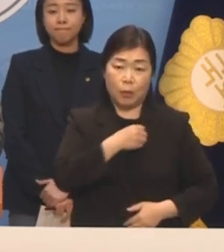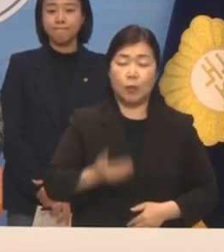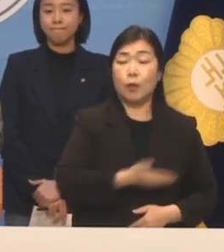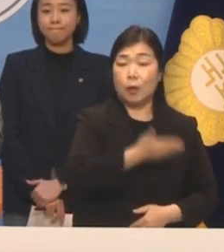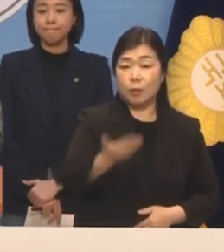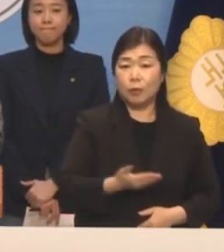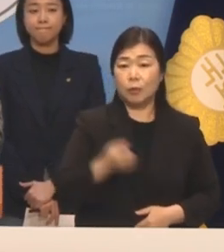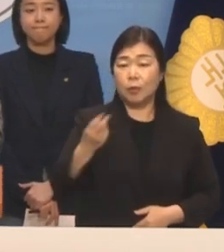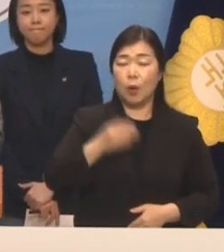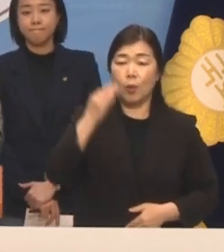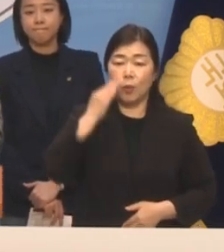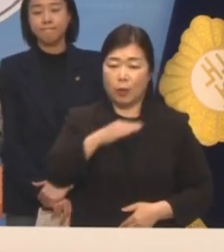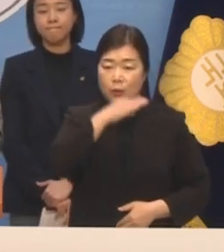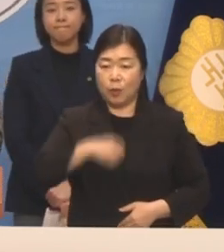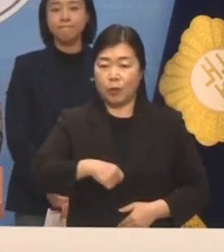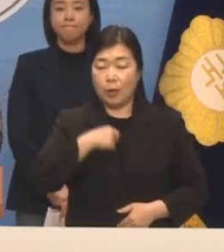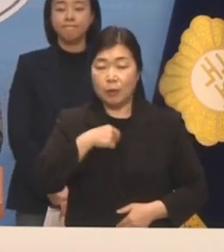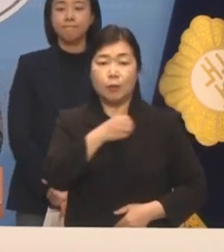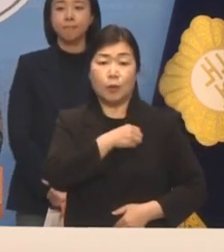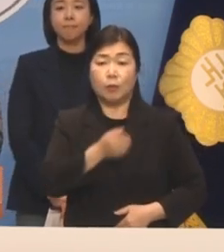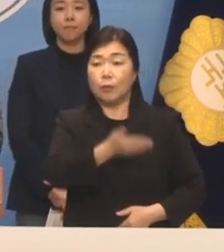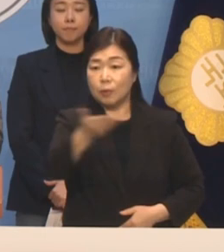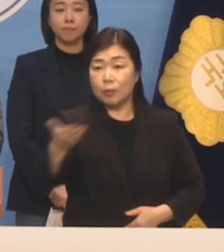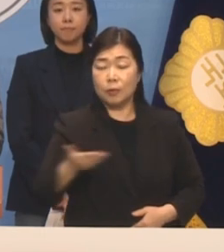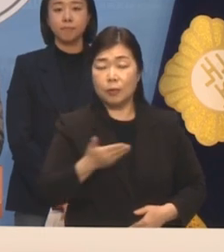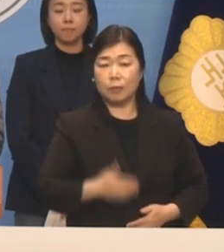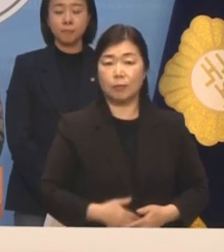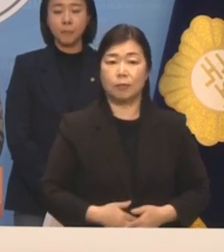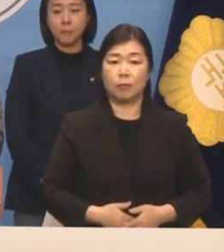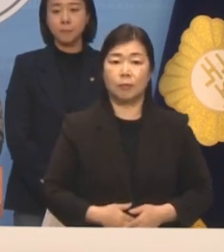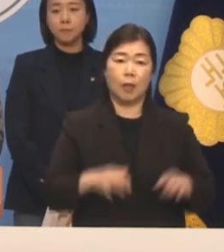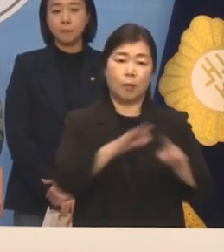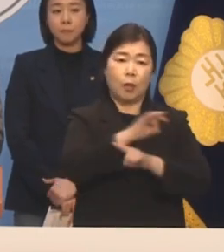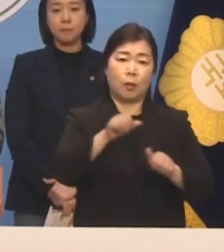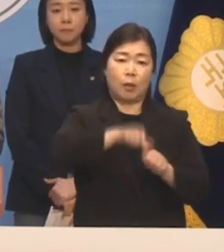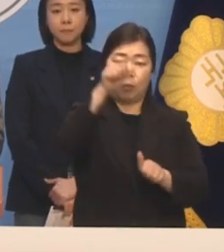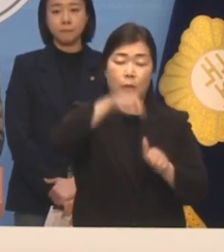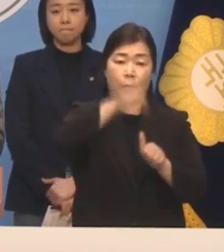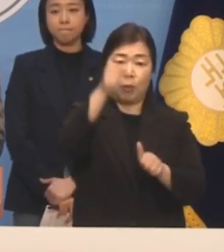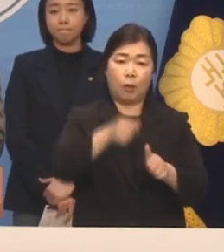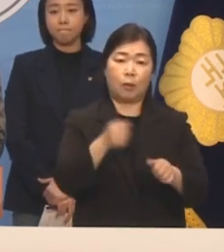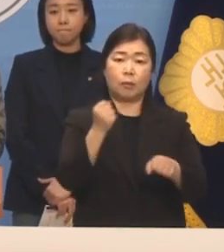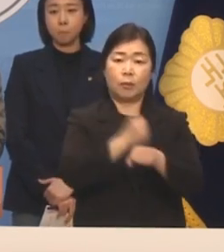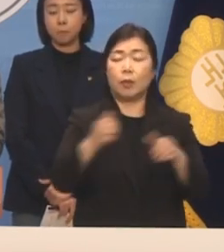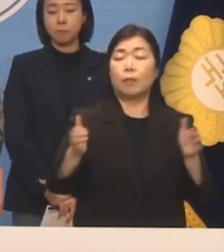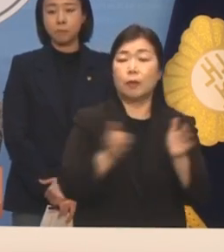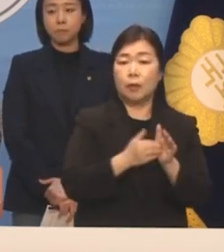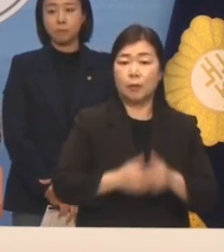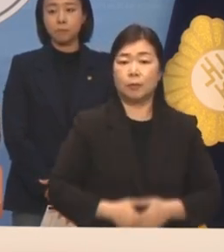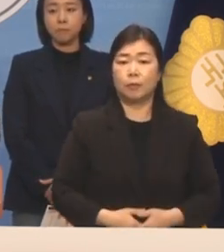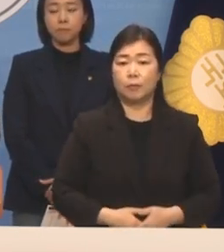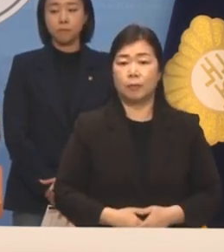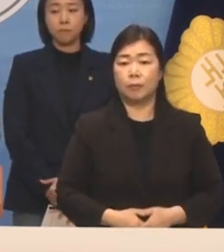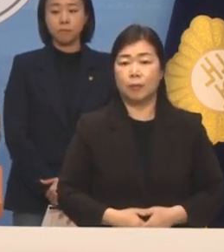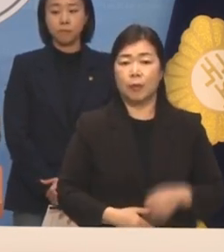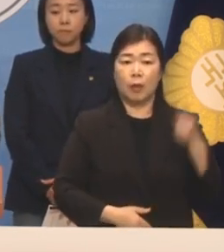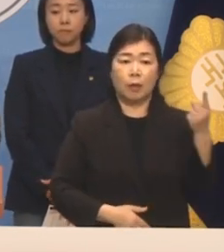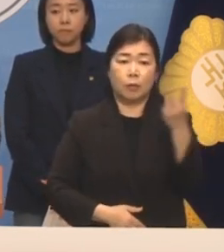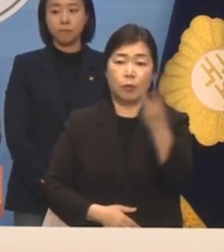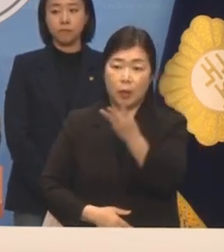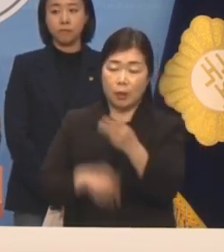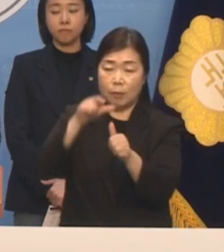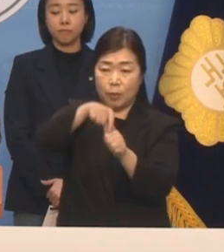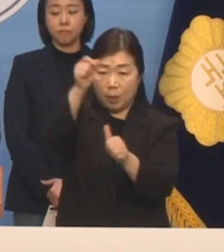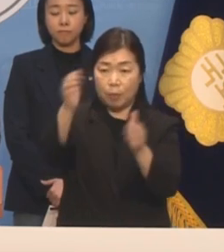여러분, 22대 총선 녹색당 비례대표 후보 선출 선거를 마쳤습니다. 당원 총투표로 허순규, 정의연, 황정아 후보의